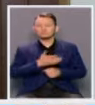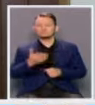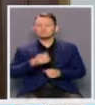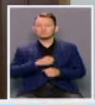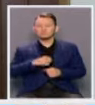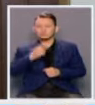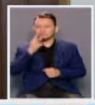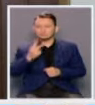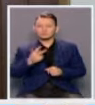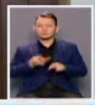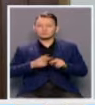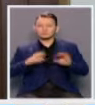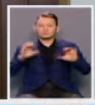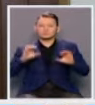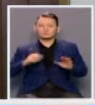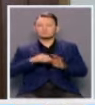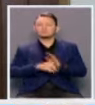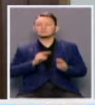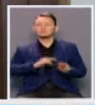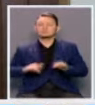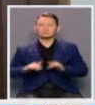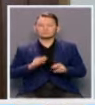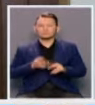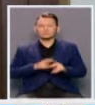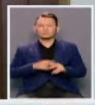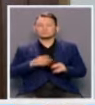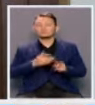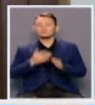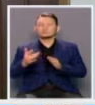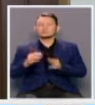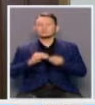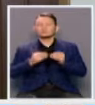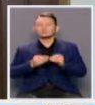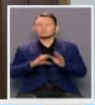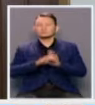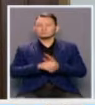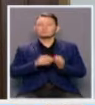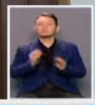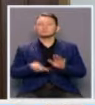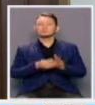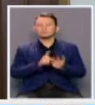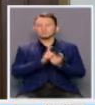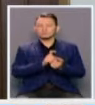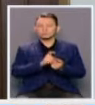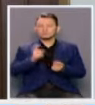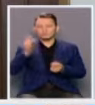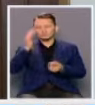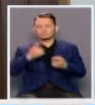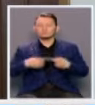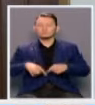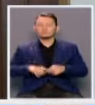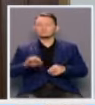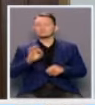отырғандай, әдеп жөніндегі кеңестің жұмысы осы бұзушылықтарды болдырмауға, сыбайлас жемқорлық тәуекелдерін